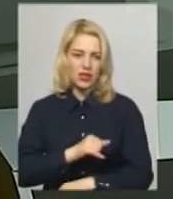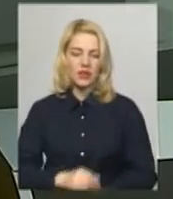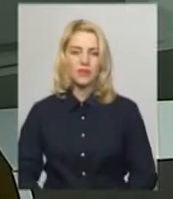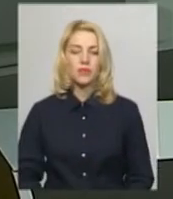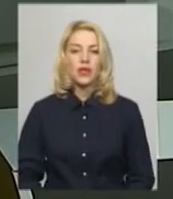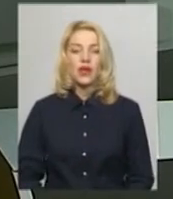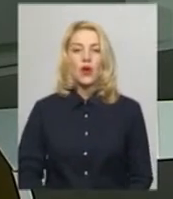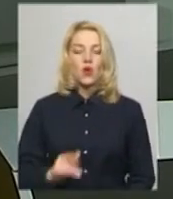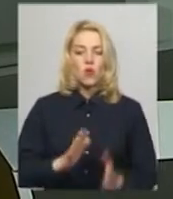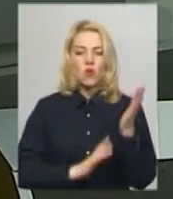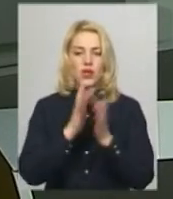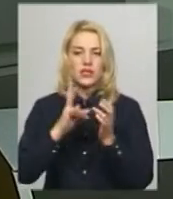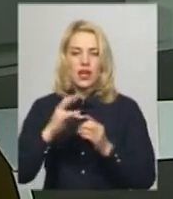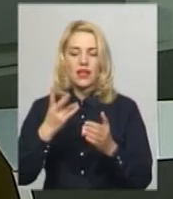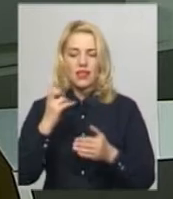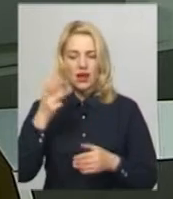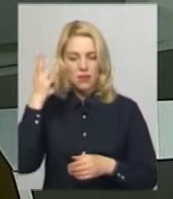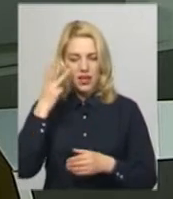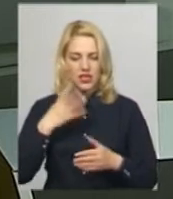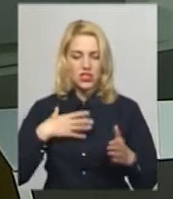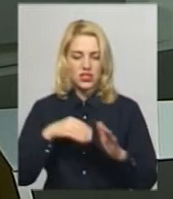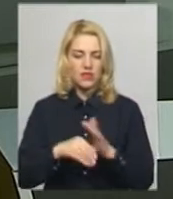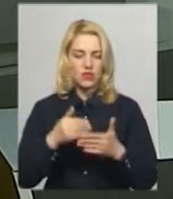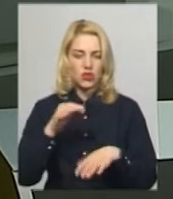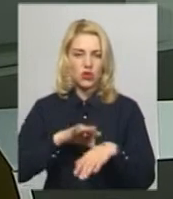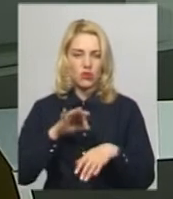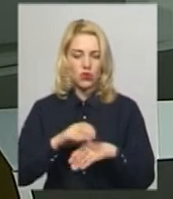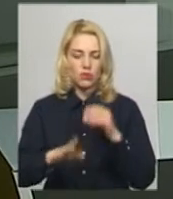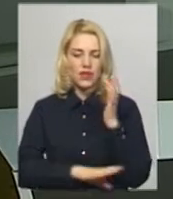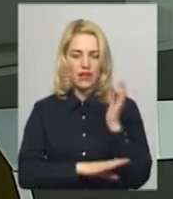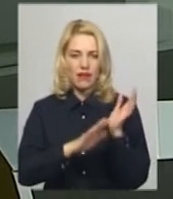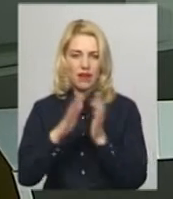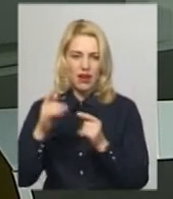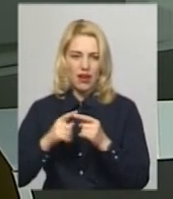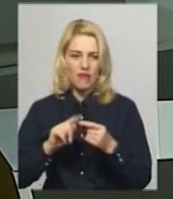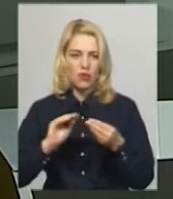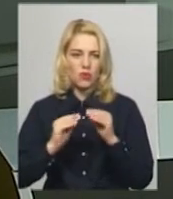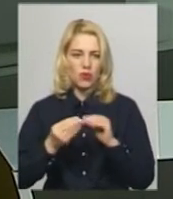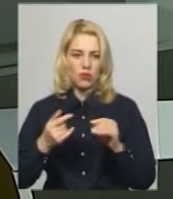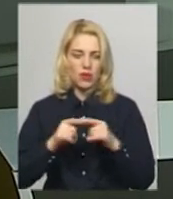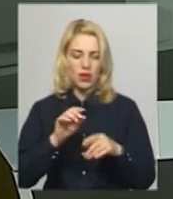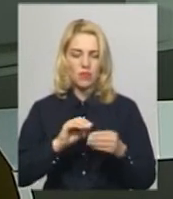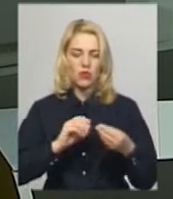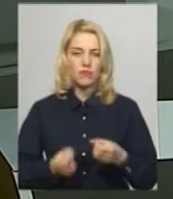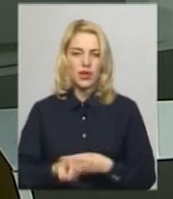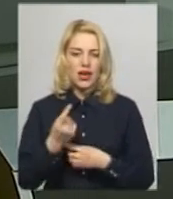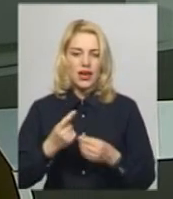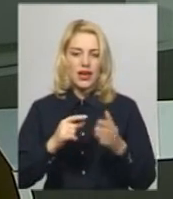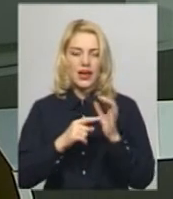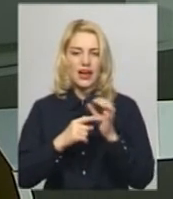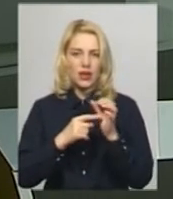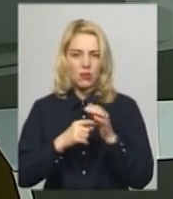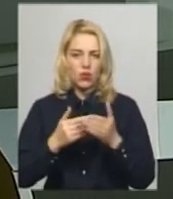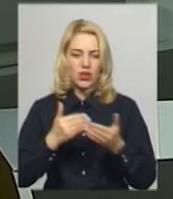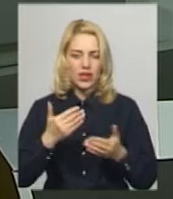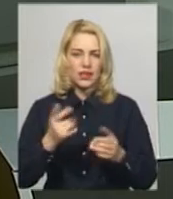У лісах на Хмельниччині гинуть від хвороб дерева. Проблему створює грибок, який з Азії поширювався країнами Європи і дійшов до